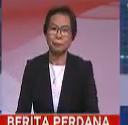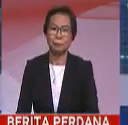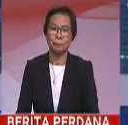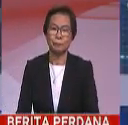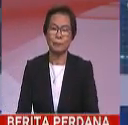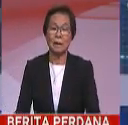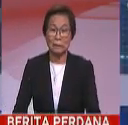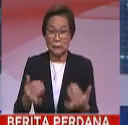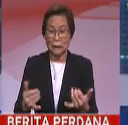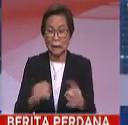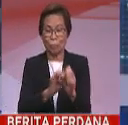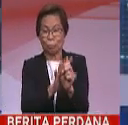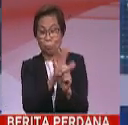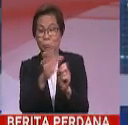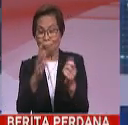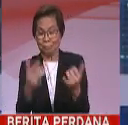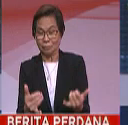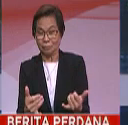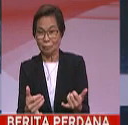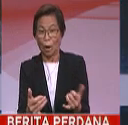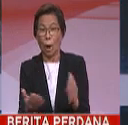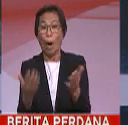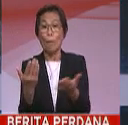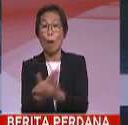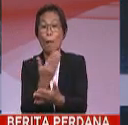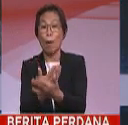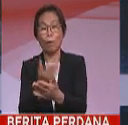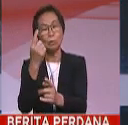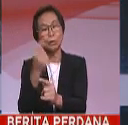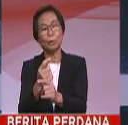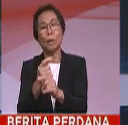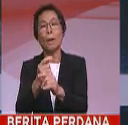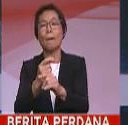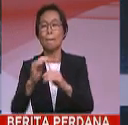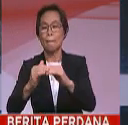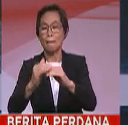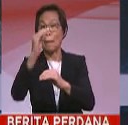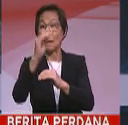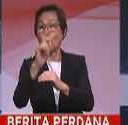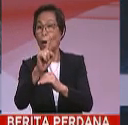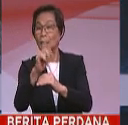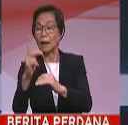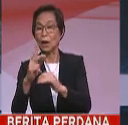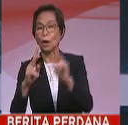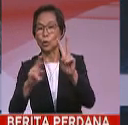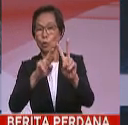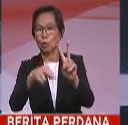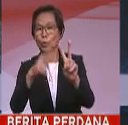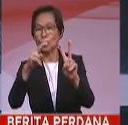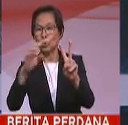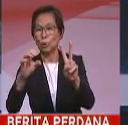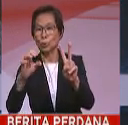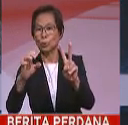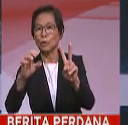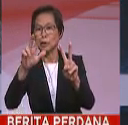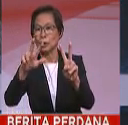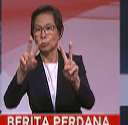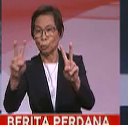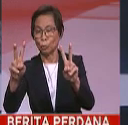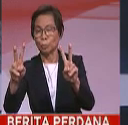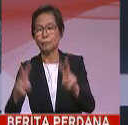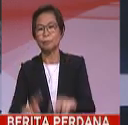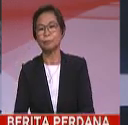Situasi semasa COVID-19. Kes baru terus kekal 4 digit dengan merekodkan 2,232